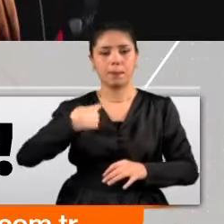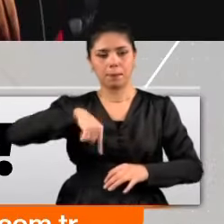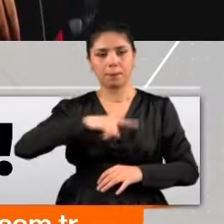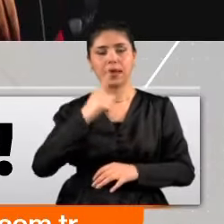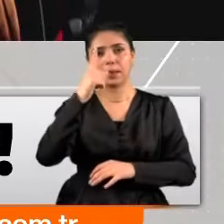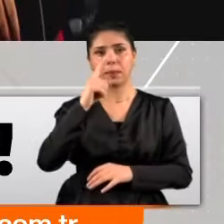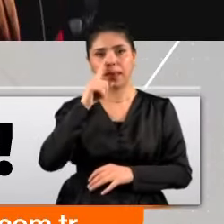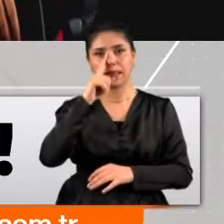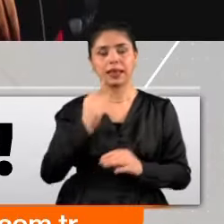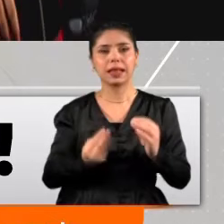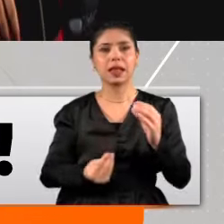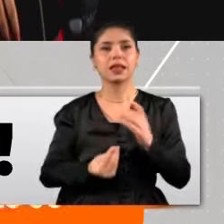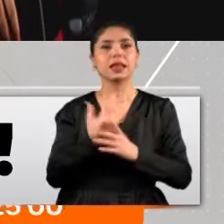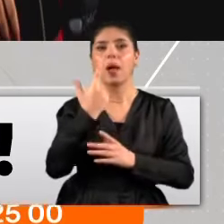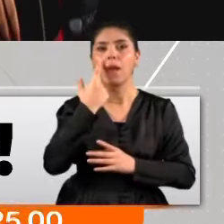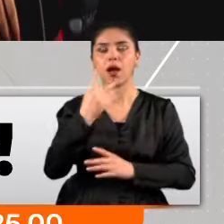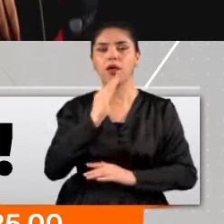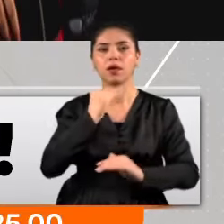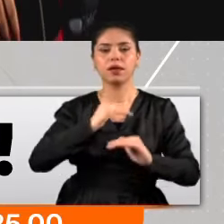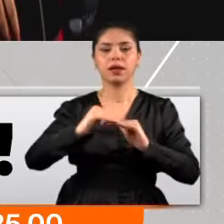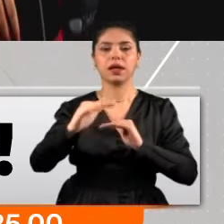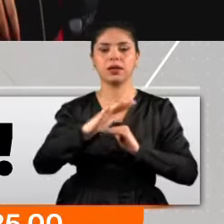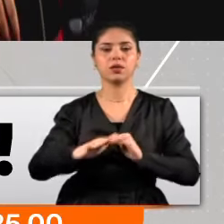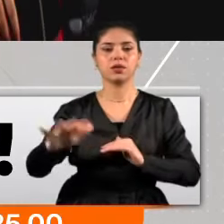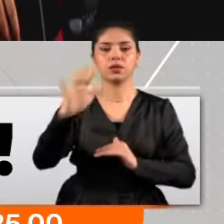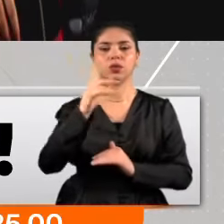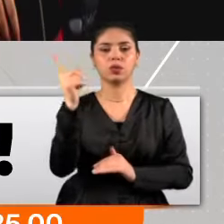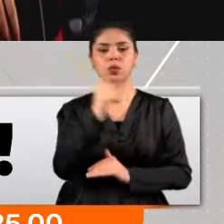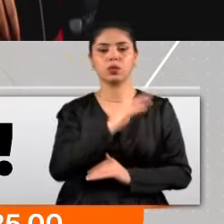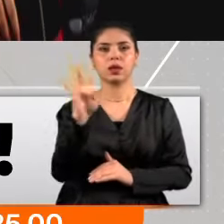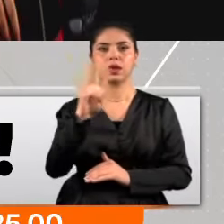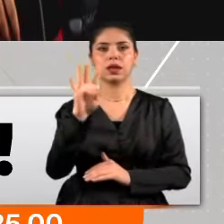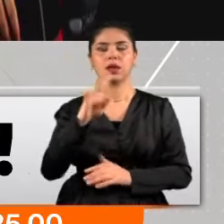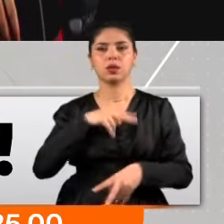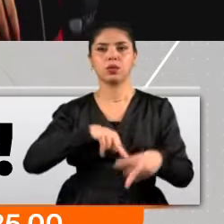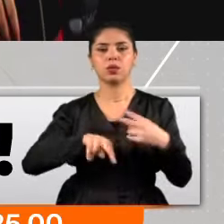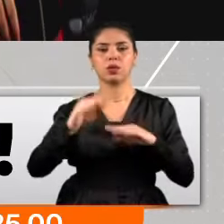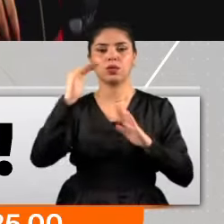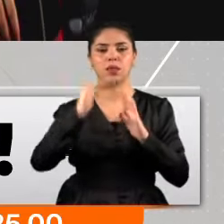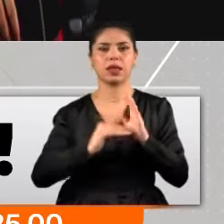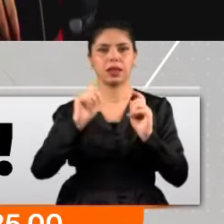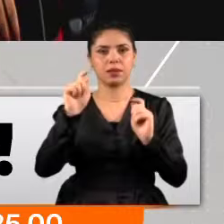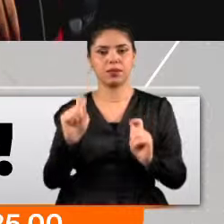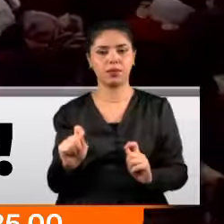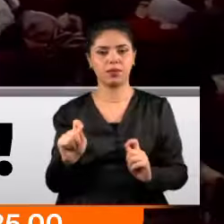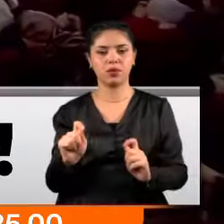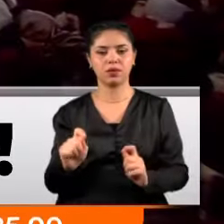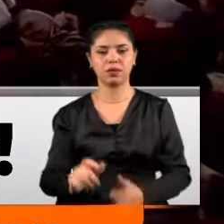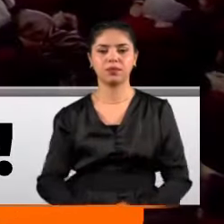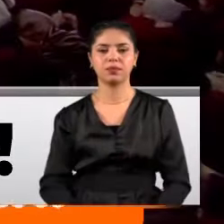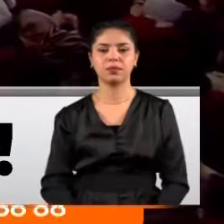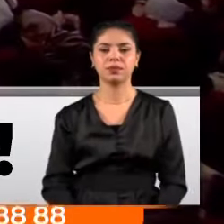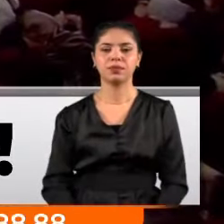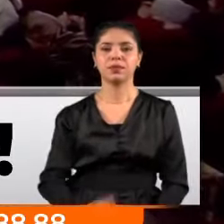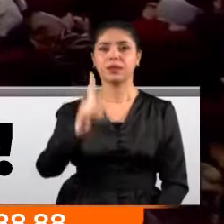1 Nisan sabahı gençlerimize %40 ulaşımda indirim yapacağız. İlk